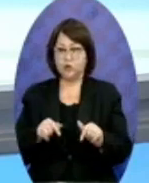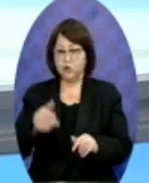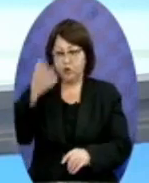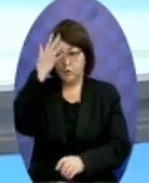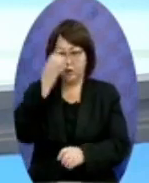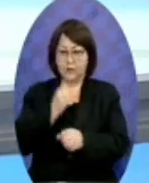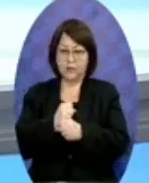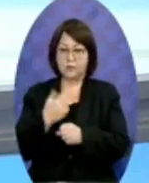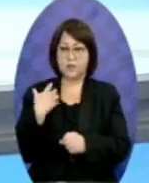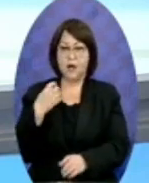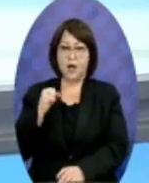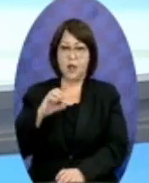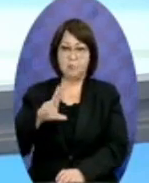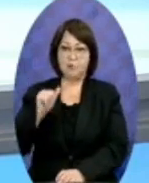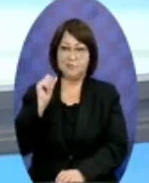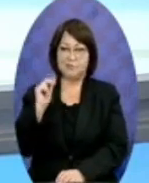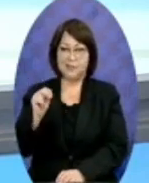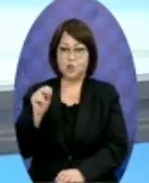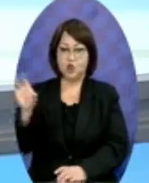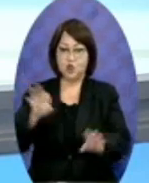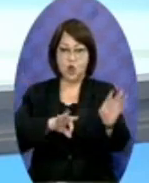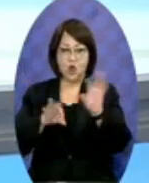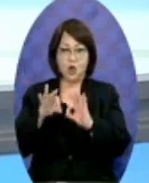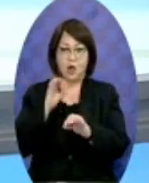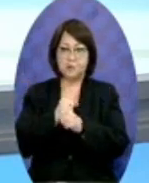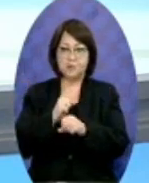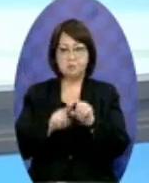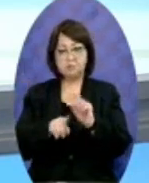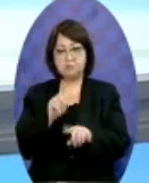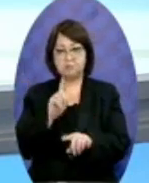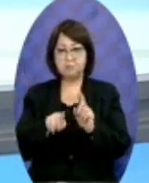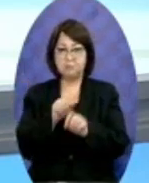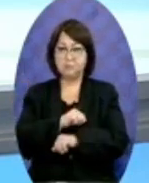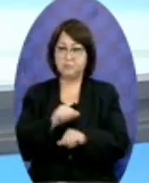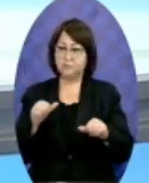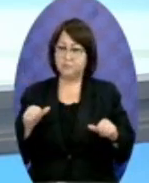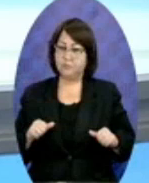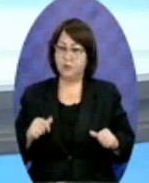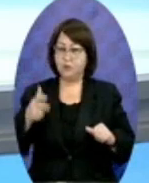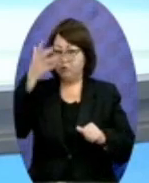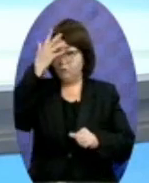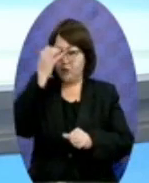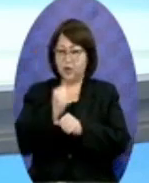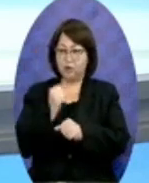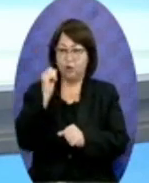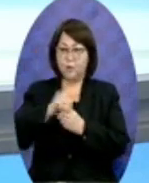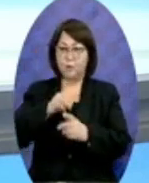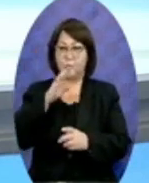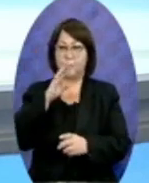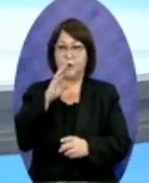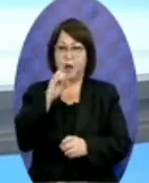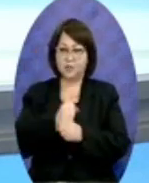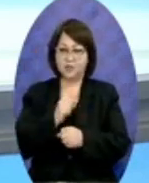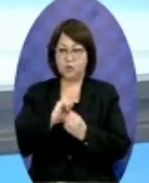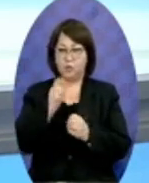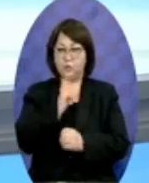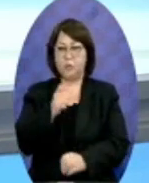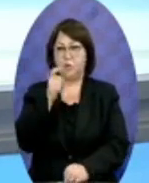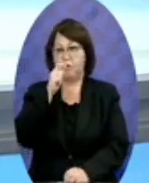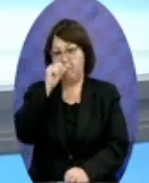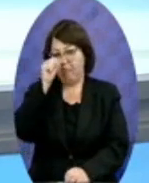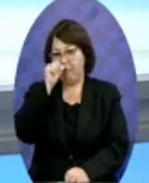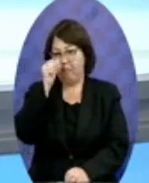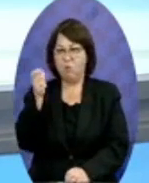албаны чанар сонгон шалгаруулалт ямар байгааг сурвалжллаа. Иргэдийн зүгээс төрийн албан хаагчид хүнд сурталтай байна, авилга ашиг